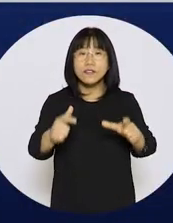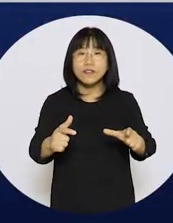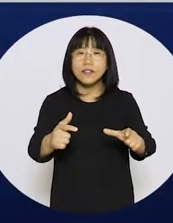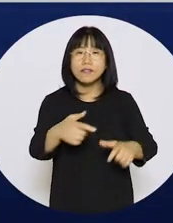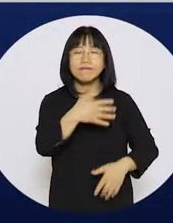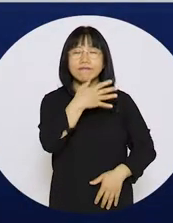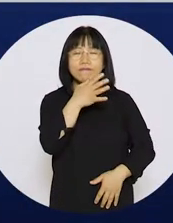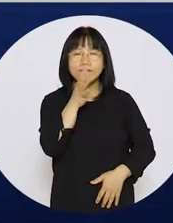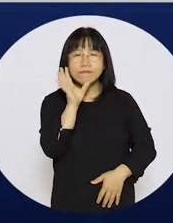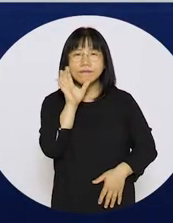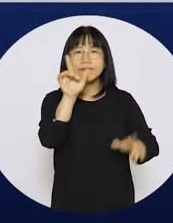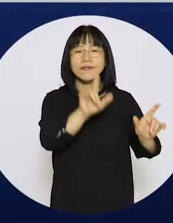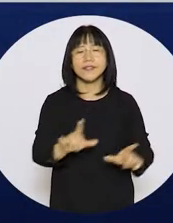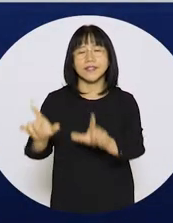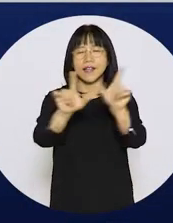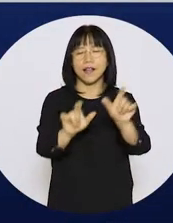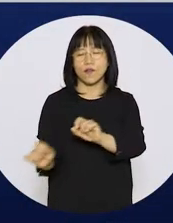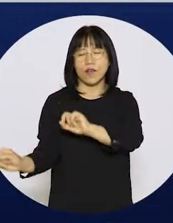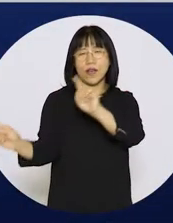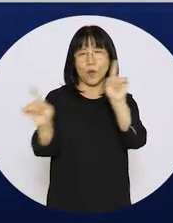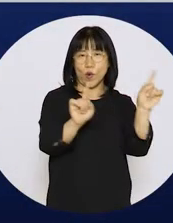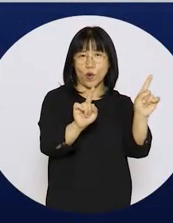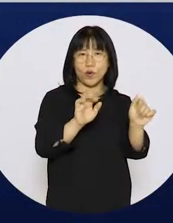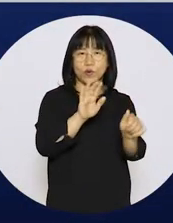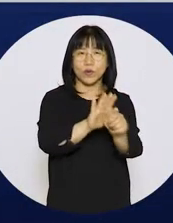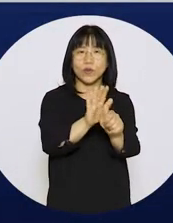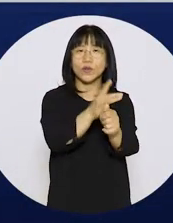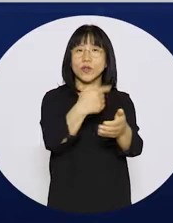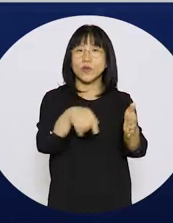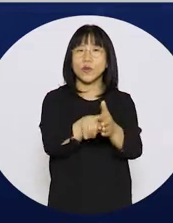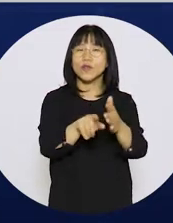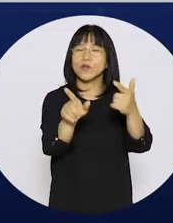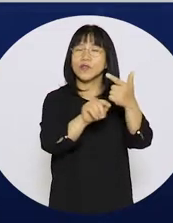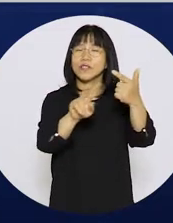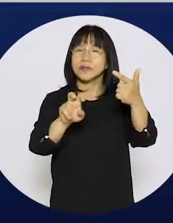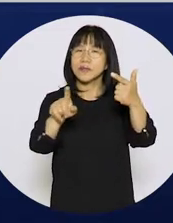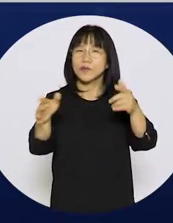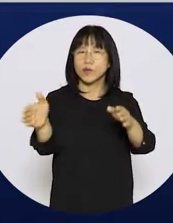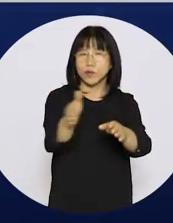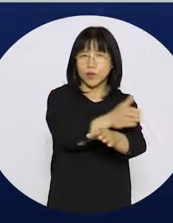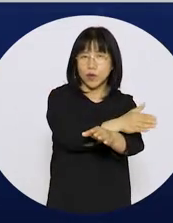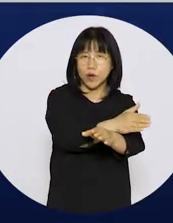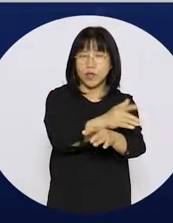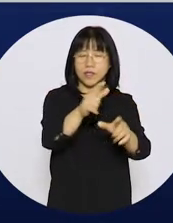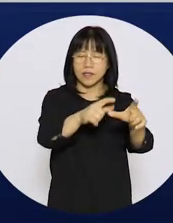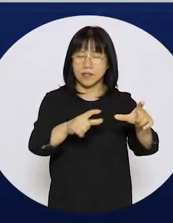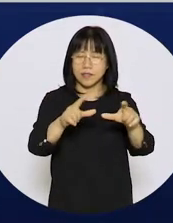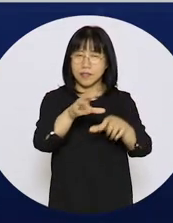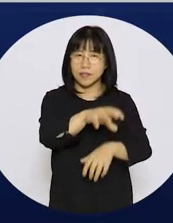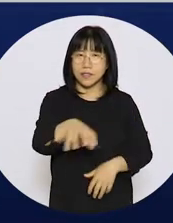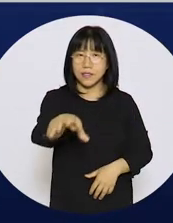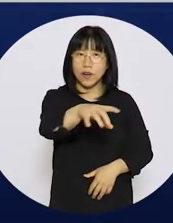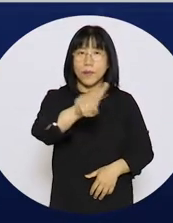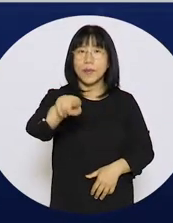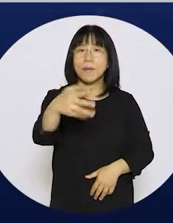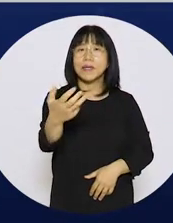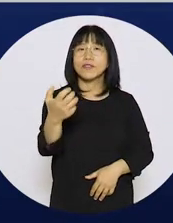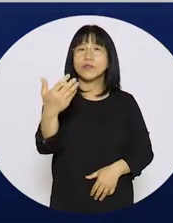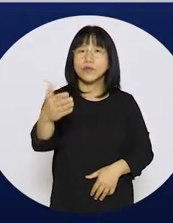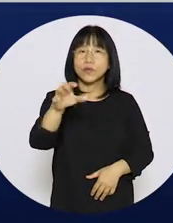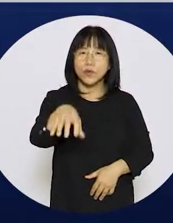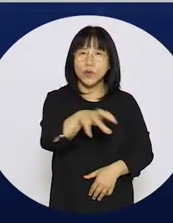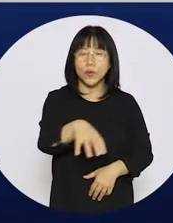강서구가 어르신들의 일상생활 회복을 지원하기 위해 지난 21일부터 지역 내 189곳 어르신 사랑방에